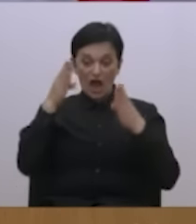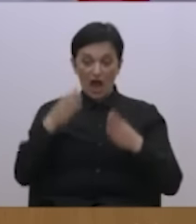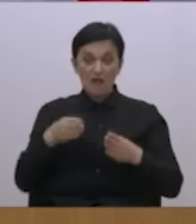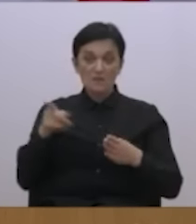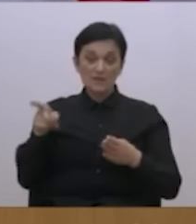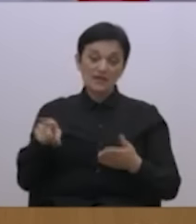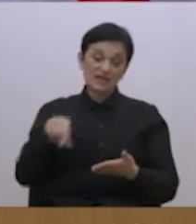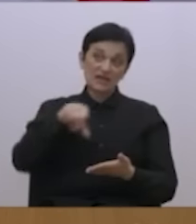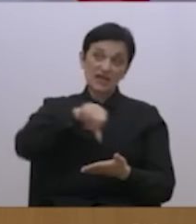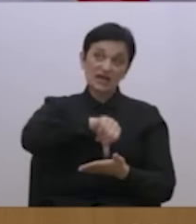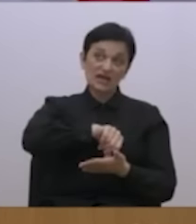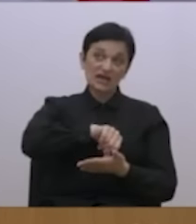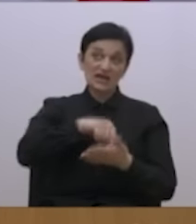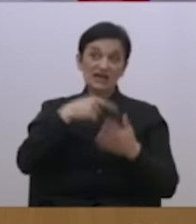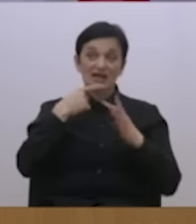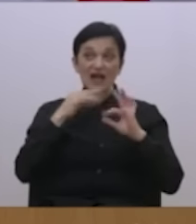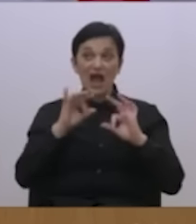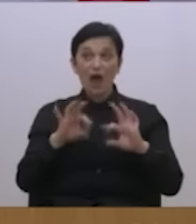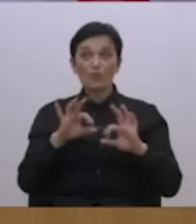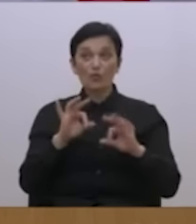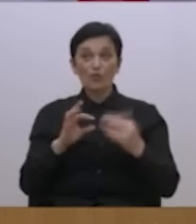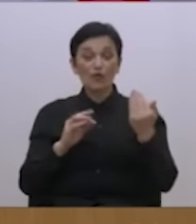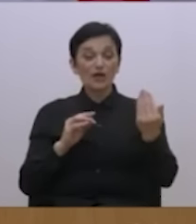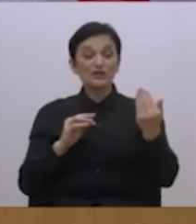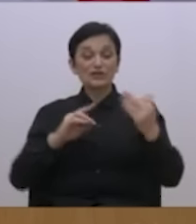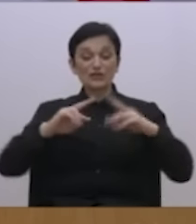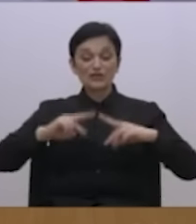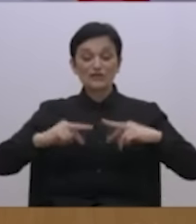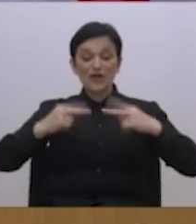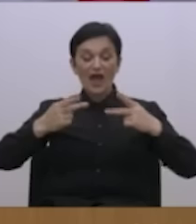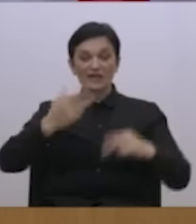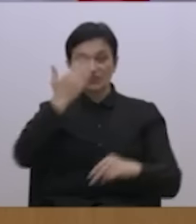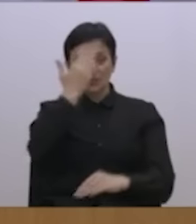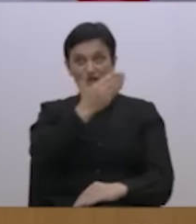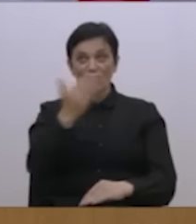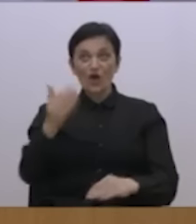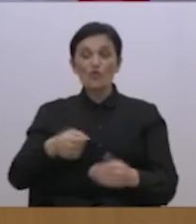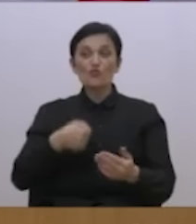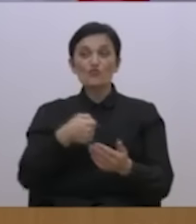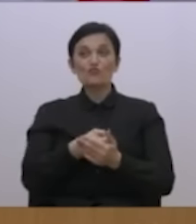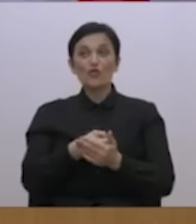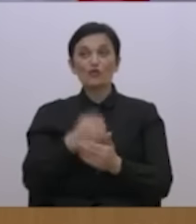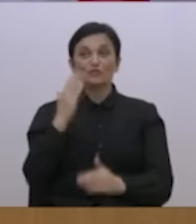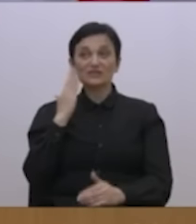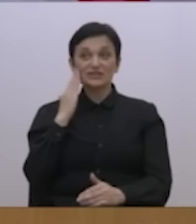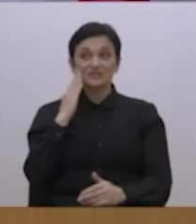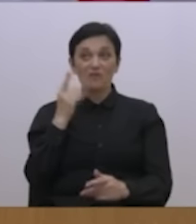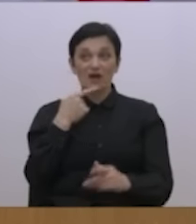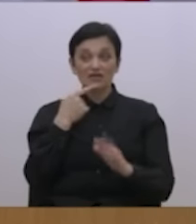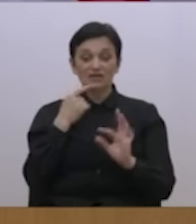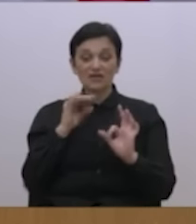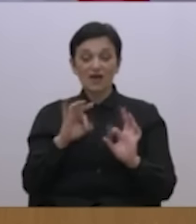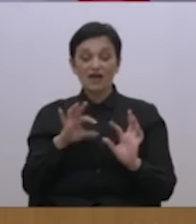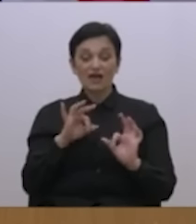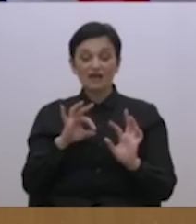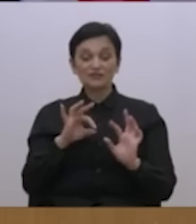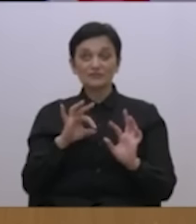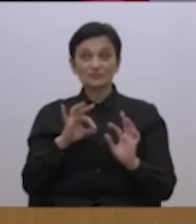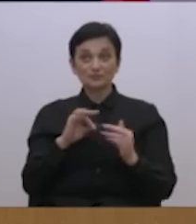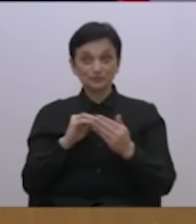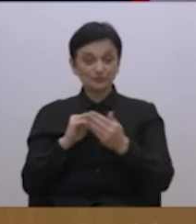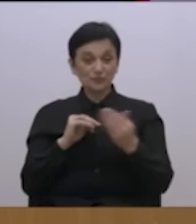გამოსვლა, რომ თქვენს ნაცვლად ხალხისთვის ბოლომდე სიმართლე ეთქვა. ანუ